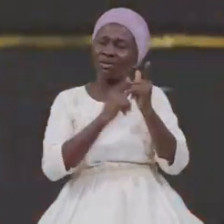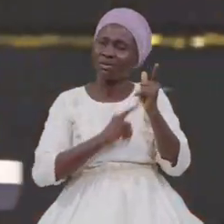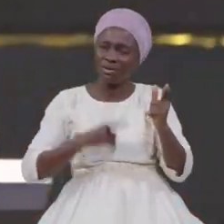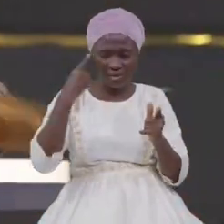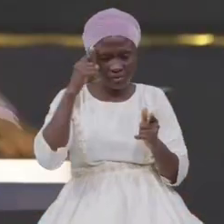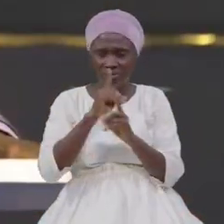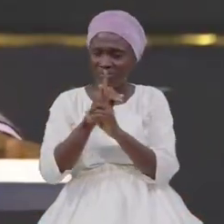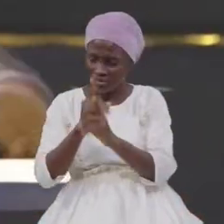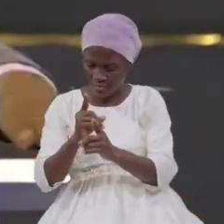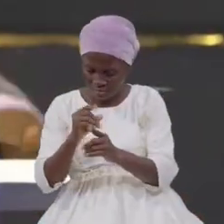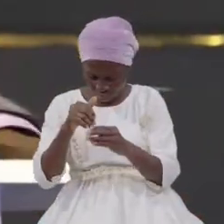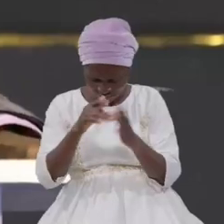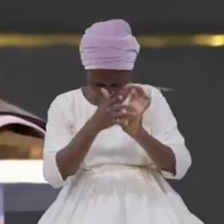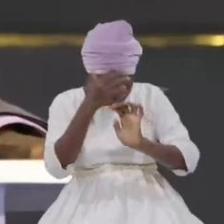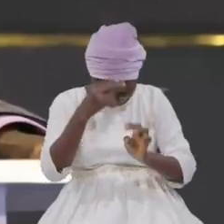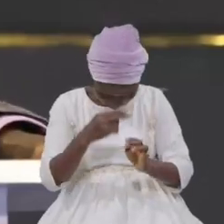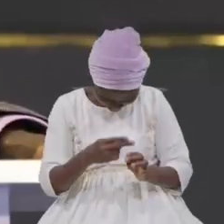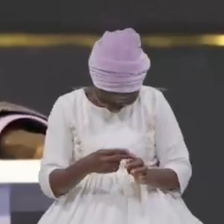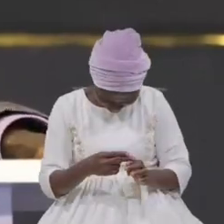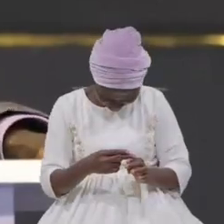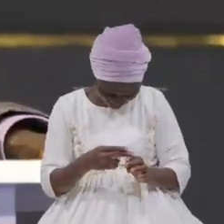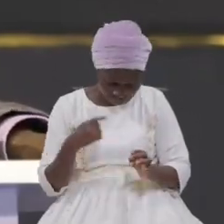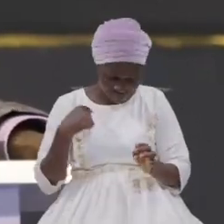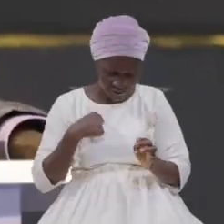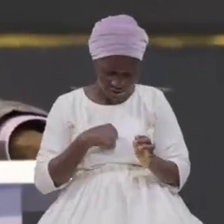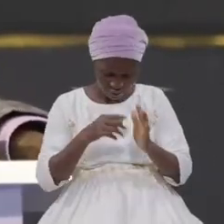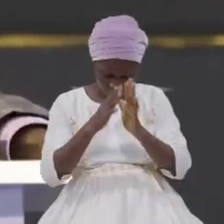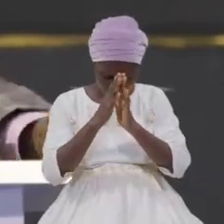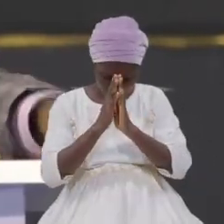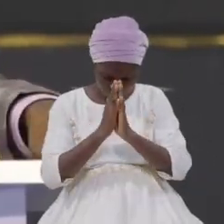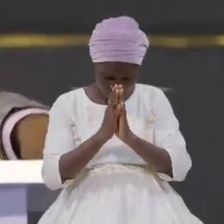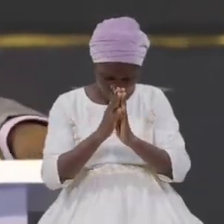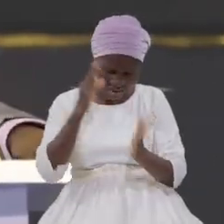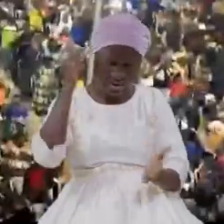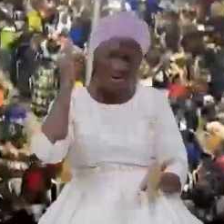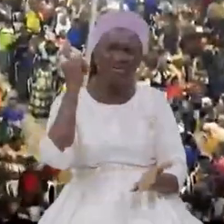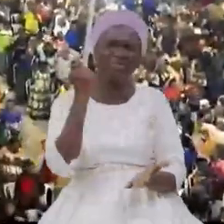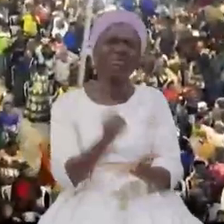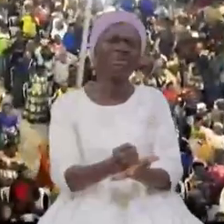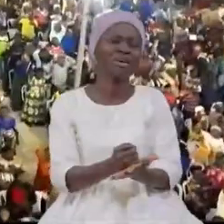Seigneur, pour l'exaucement. Au nom de Jésus, nous prions.